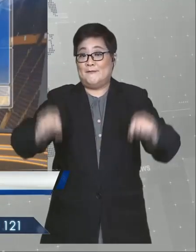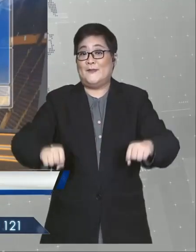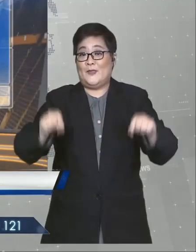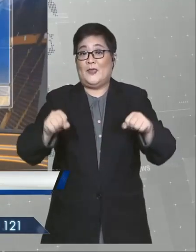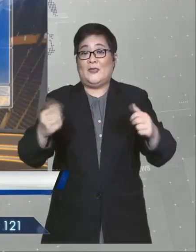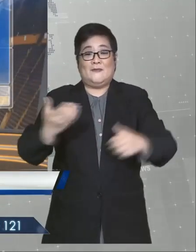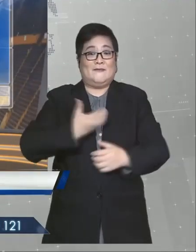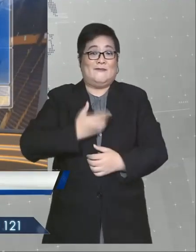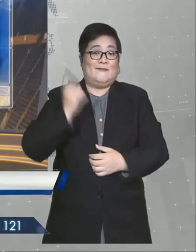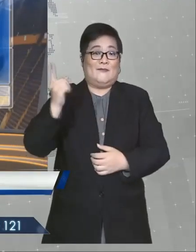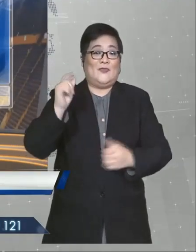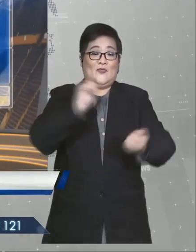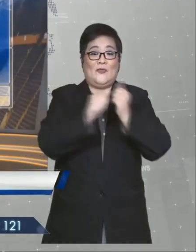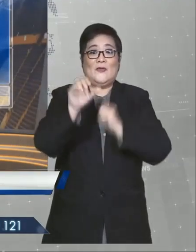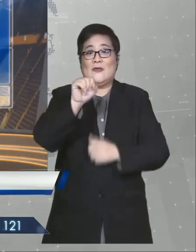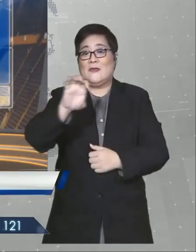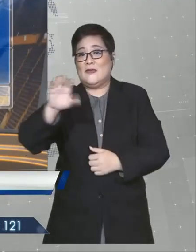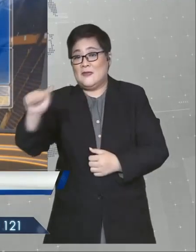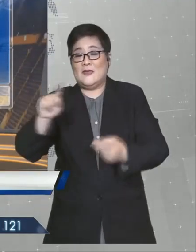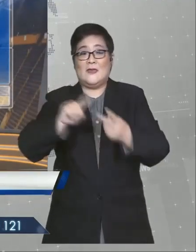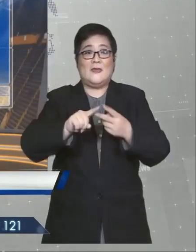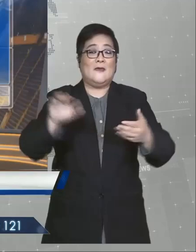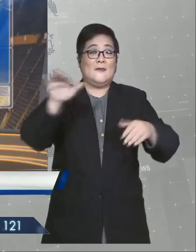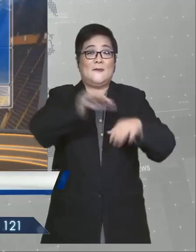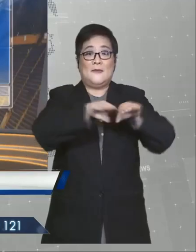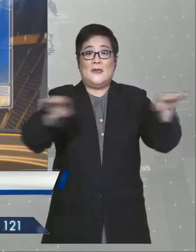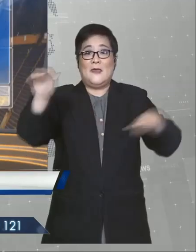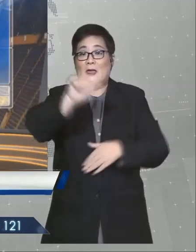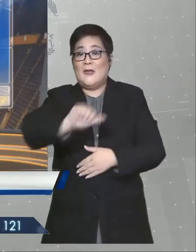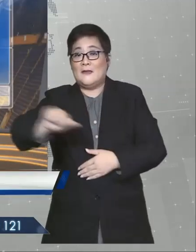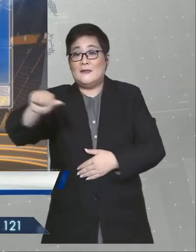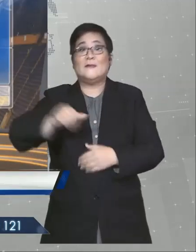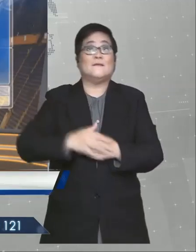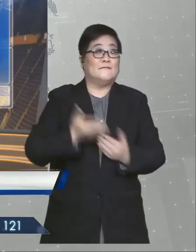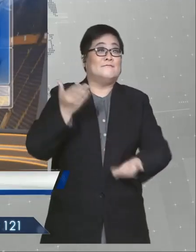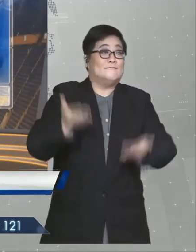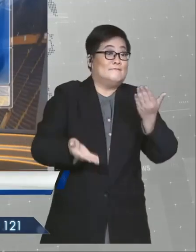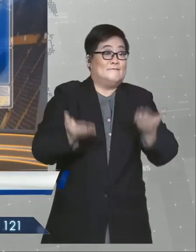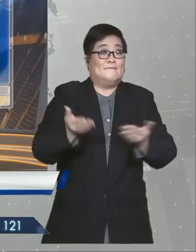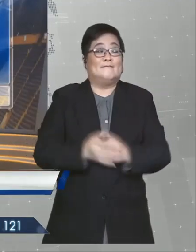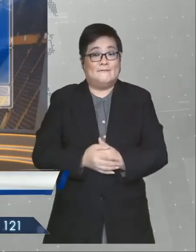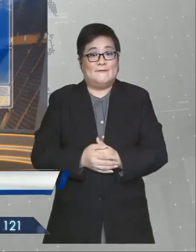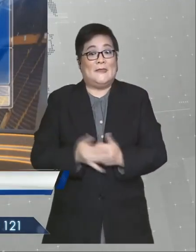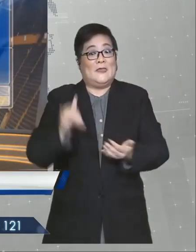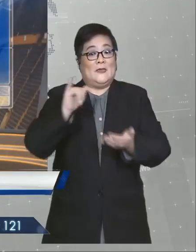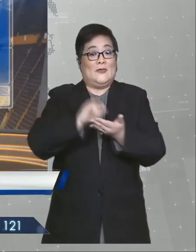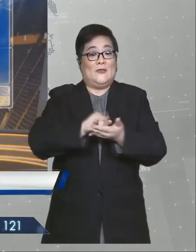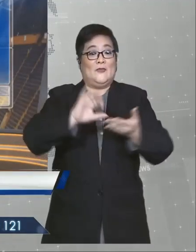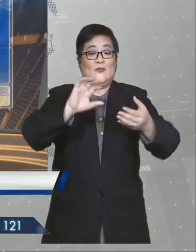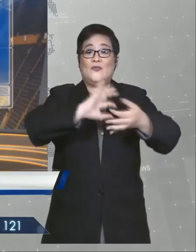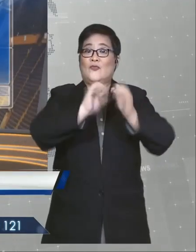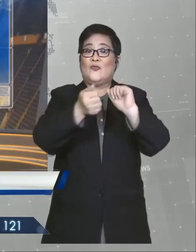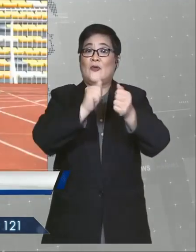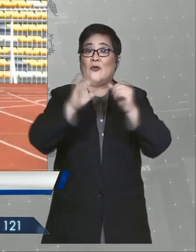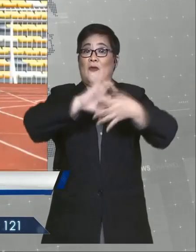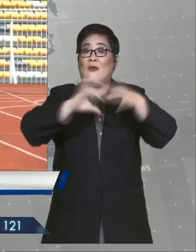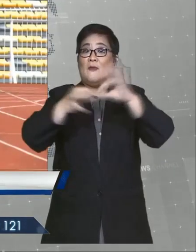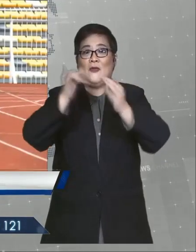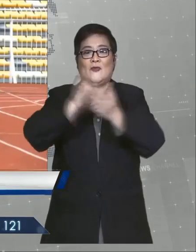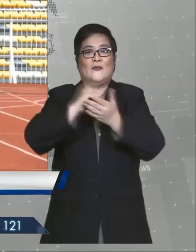boleh pingat emas di Sukasi, di peringkat Asia, macam tu lah. Jadi mungkin jadikan suka Olimpik sebagai satu turning point dia.